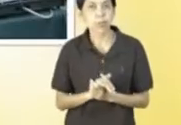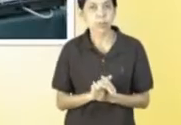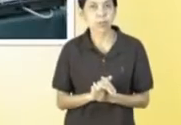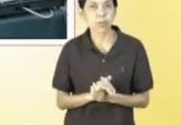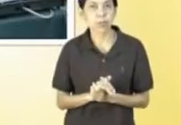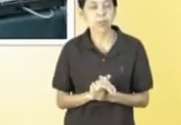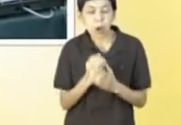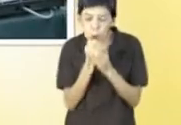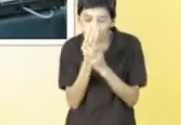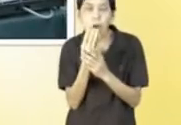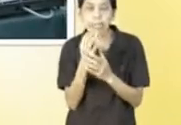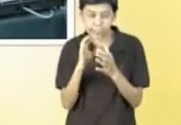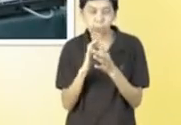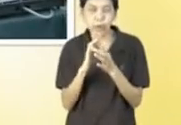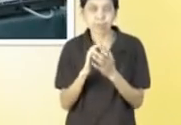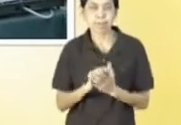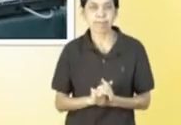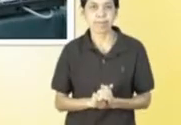อกมันด้วยไหมคะ ครับผม